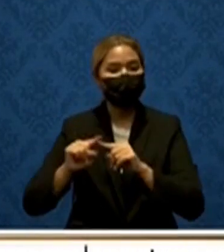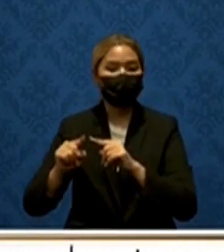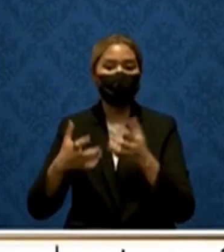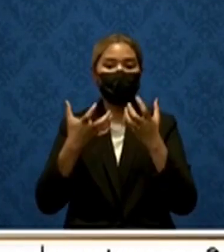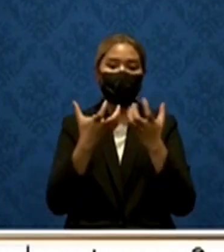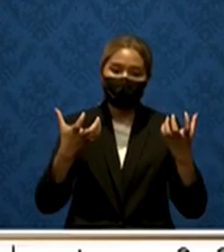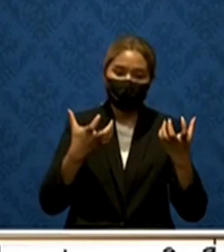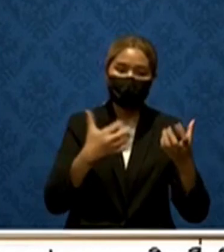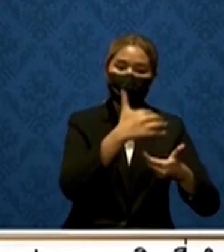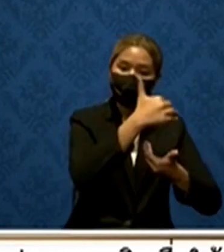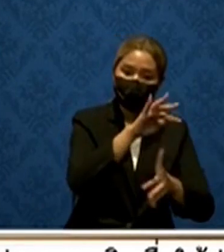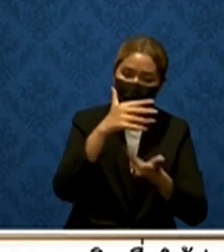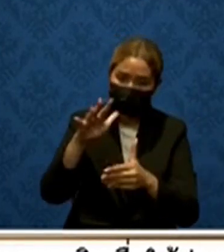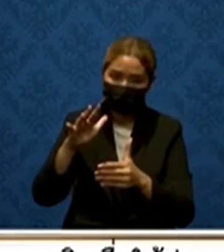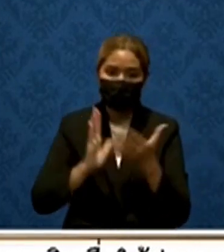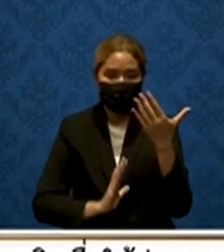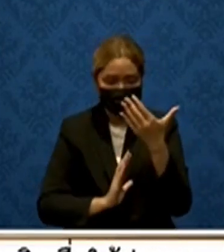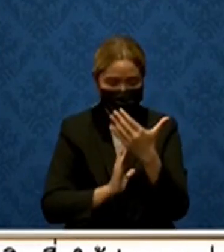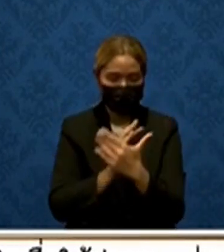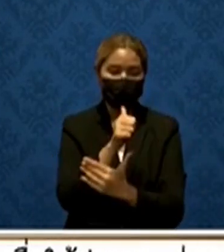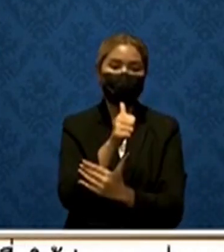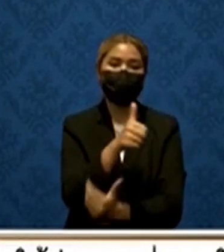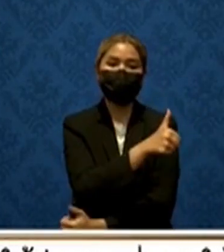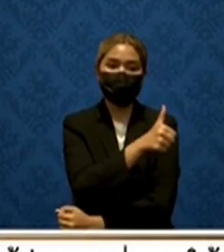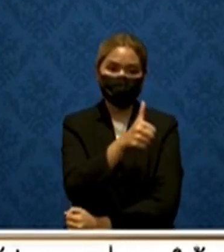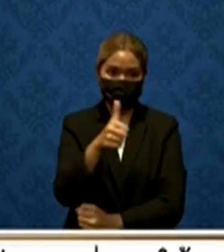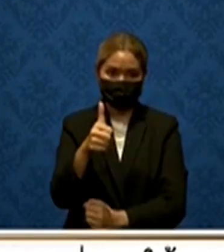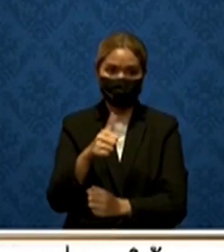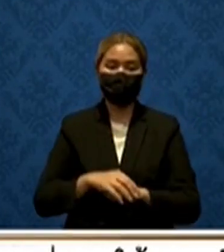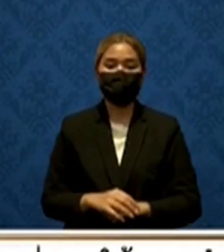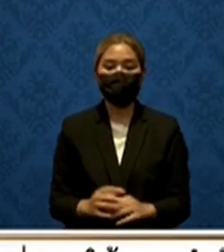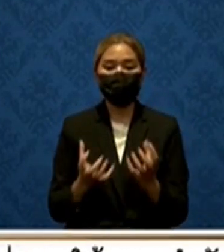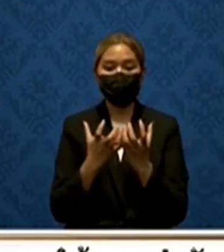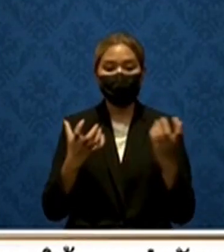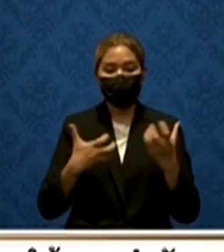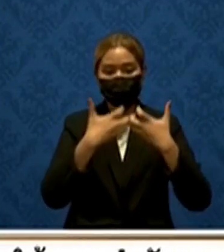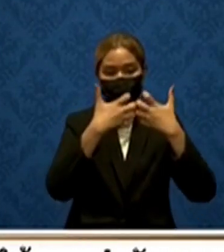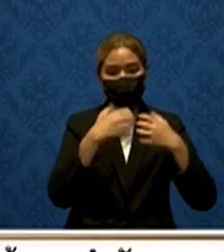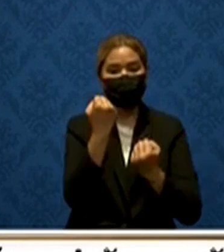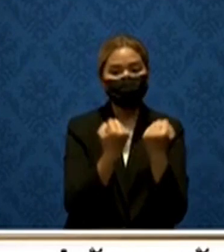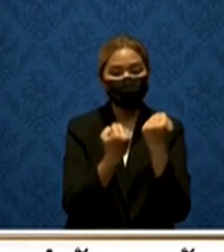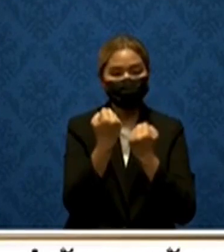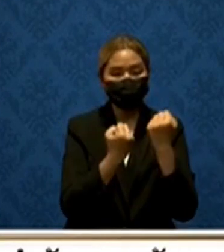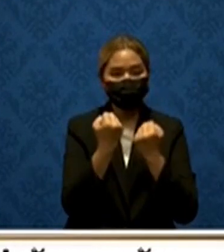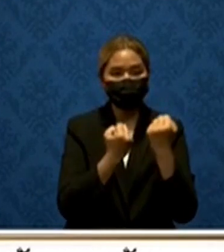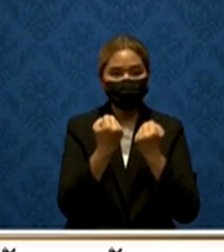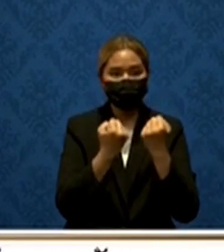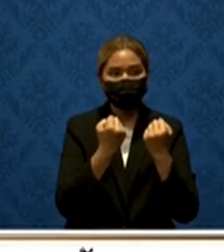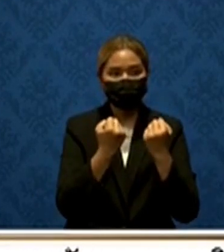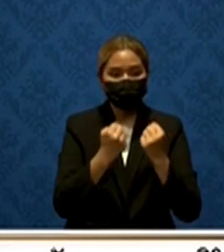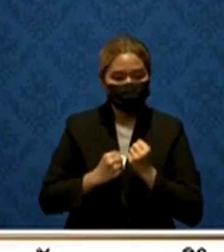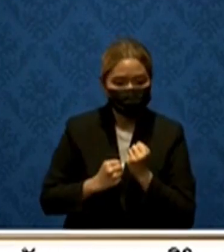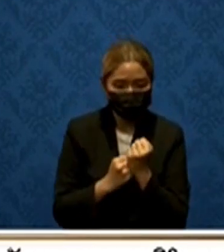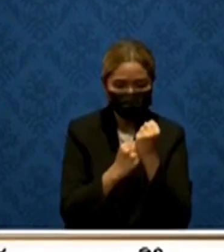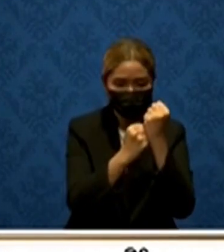ไปได้อย่างงดงามและกลายเป็เครองยนต์เครื่องสำคัญที่คอยขับเครองเสรกิ